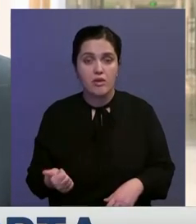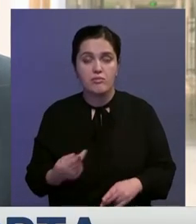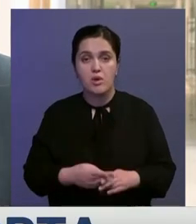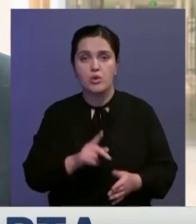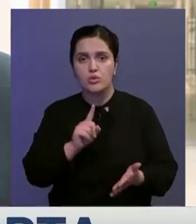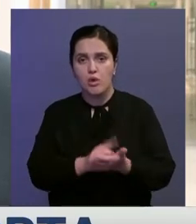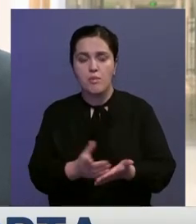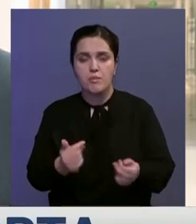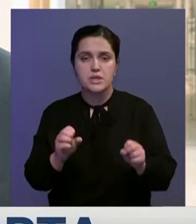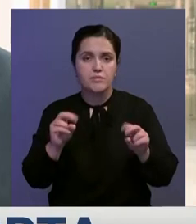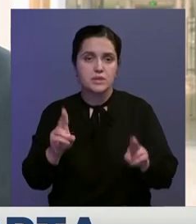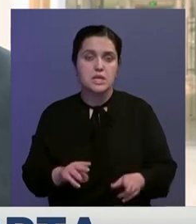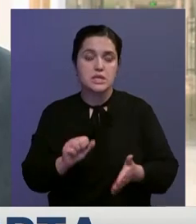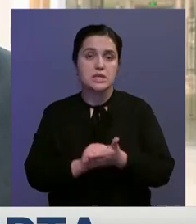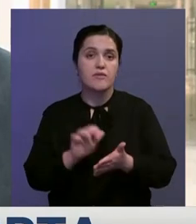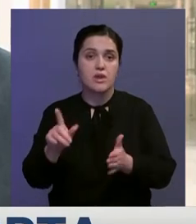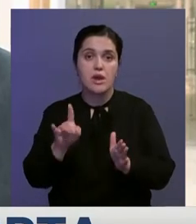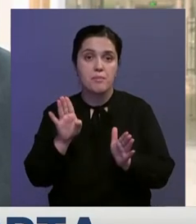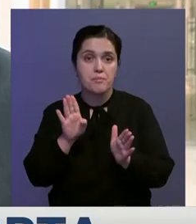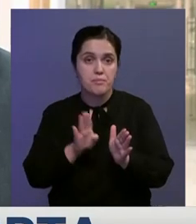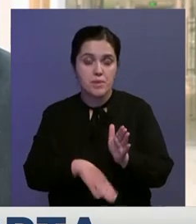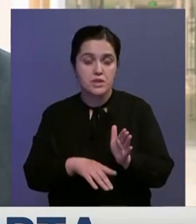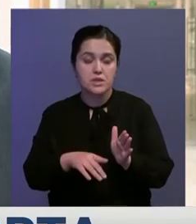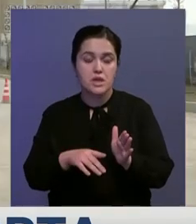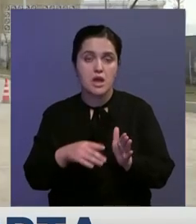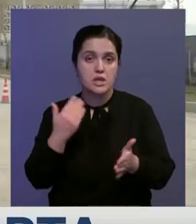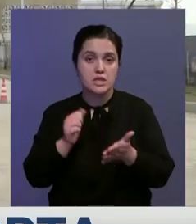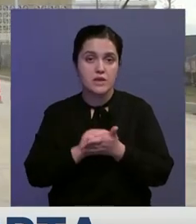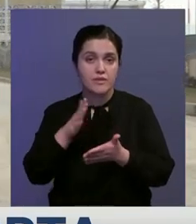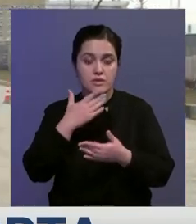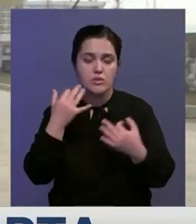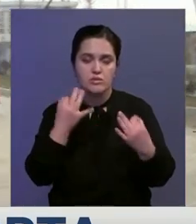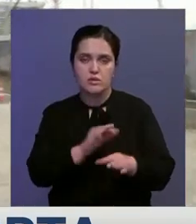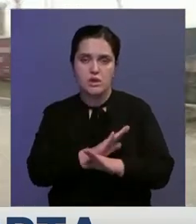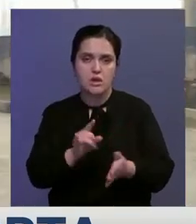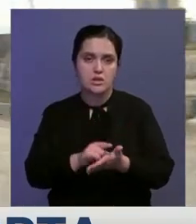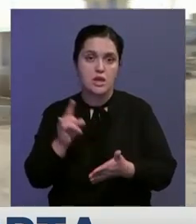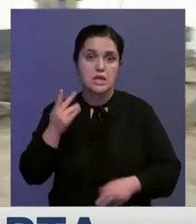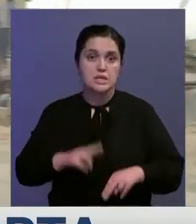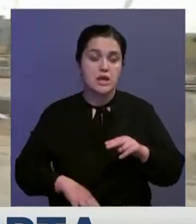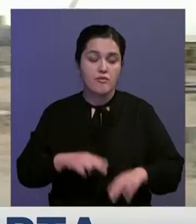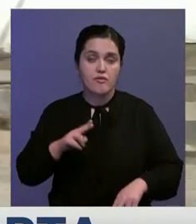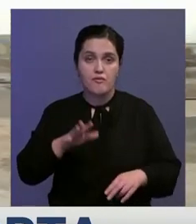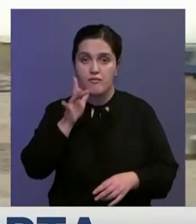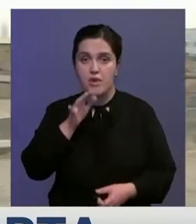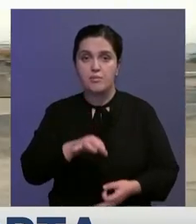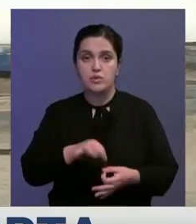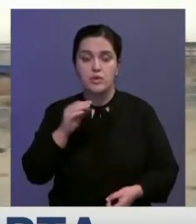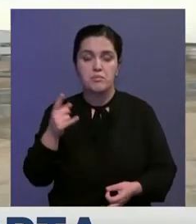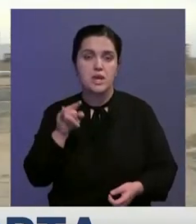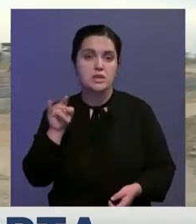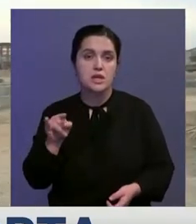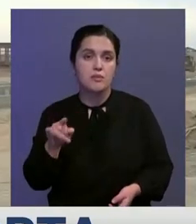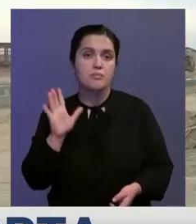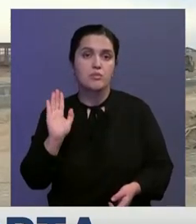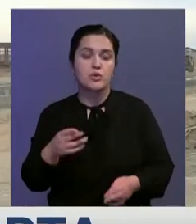получить специальные сертификаты, без которых взлет самолетов не будет разрешен. Если строительство завершится в срок, то первые самолеты запустят